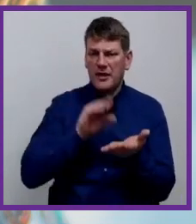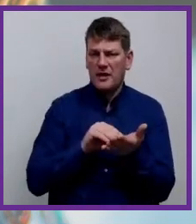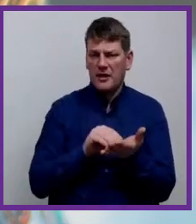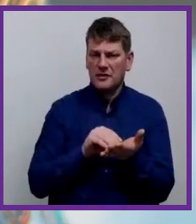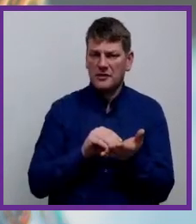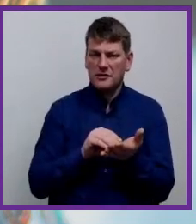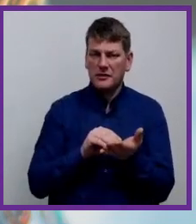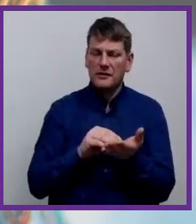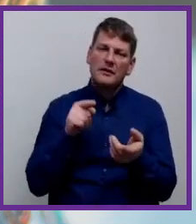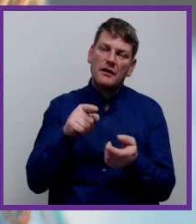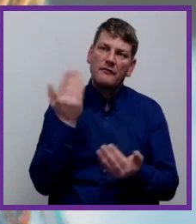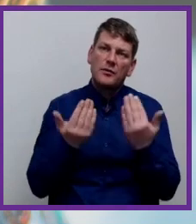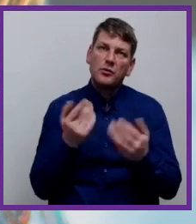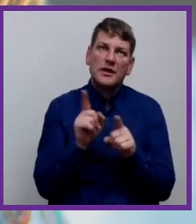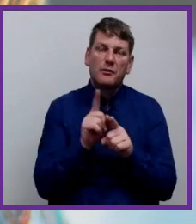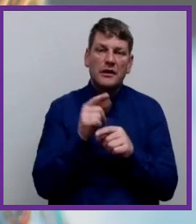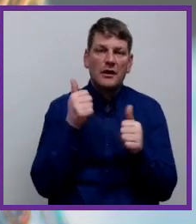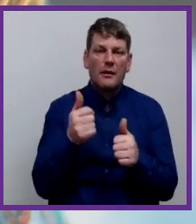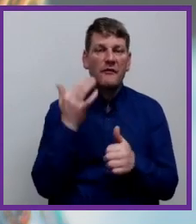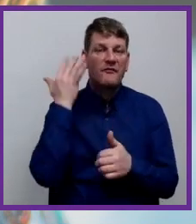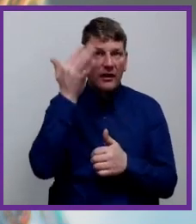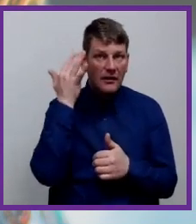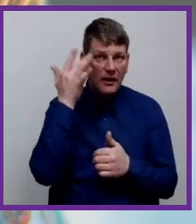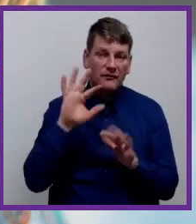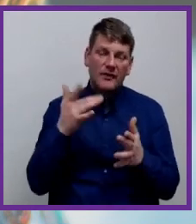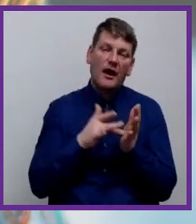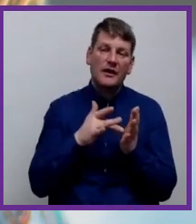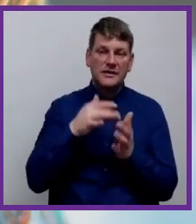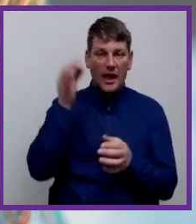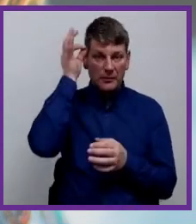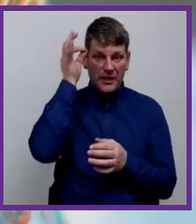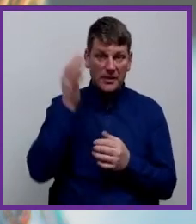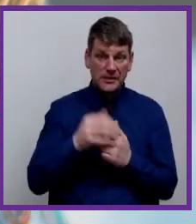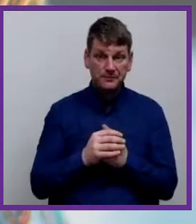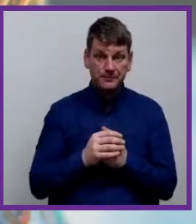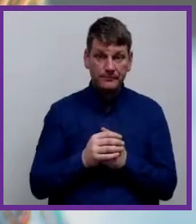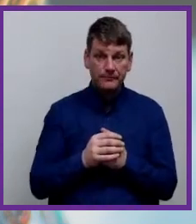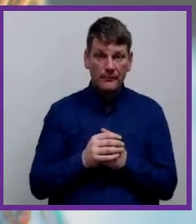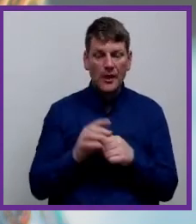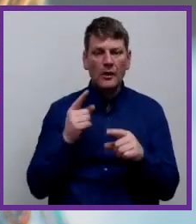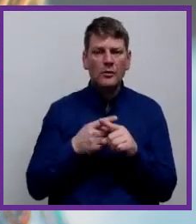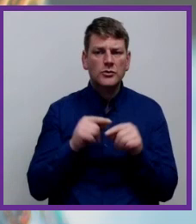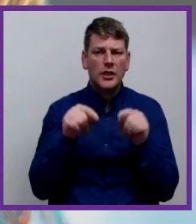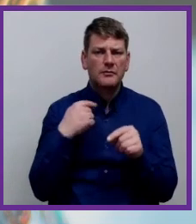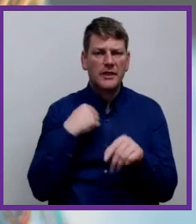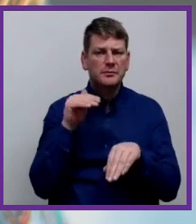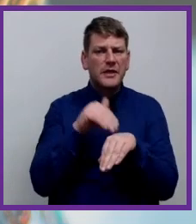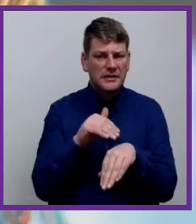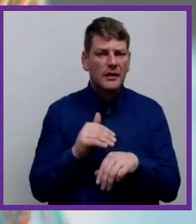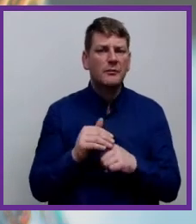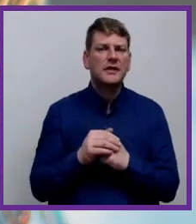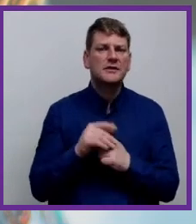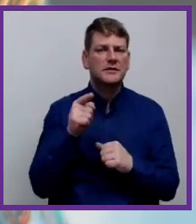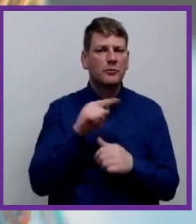varbūt tikpat labi arī fantāzijas vai kādas atmiņas. Nu, lūk, un šeit tad mēs pieskaramies tam jautājumam,